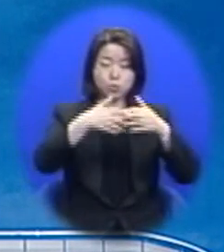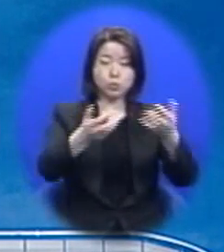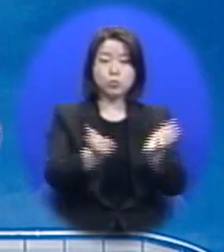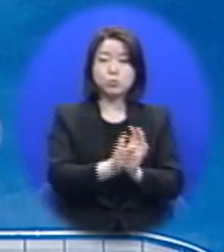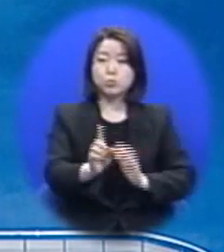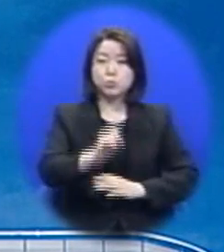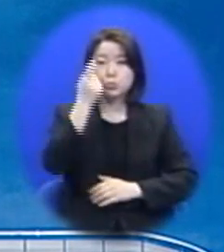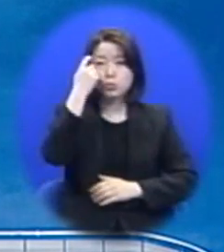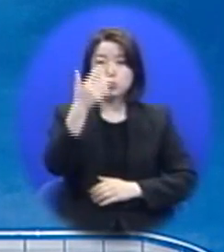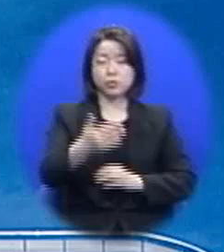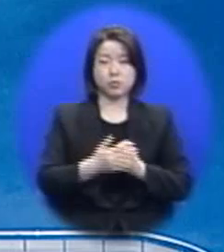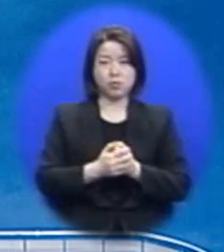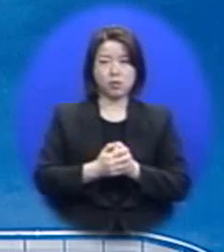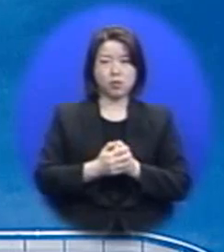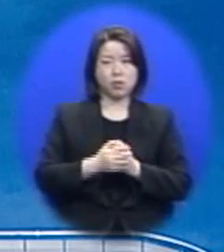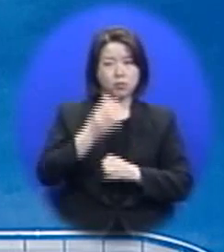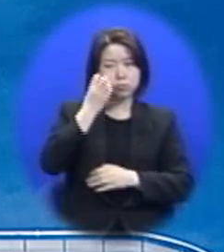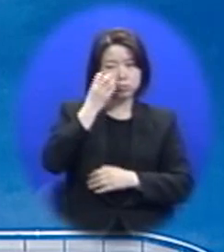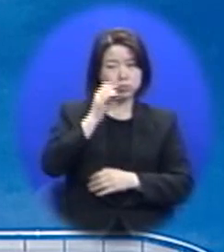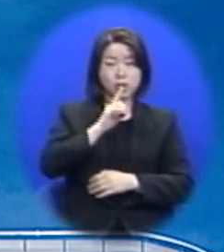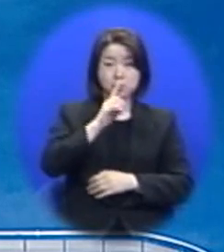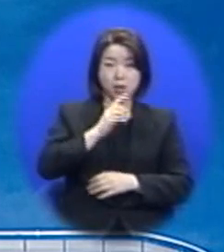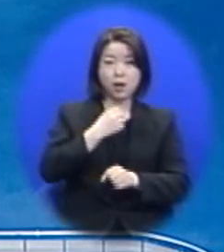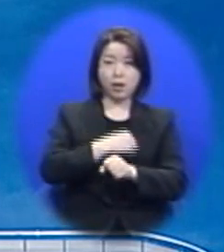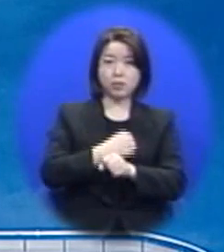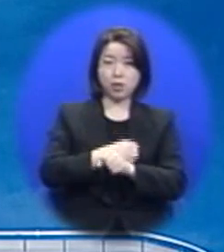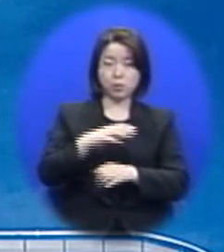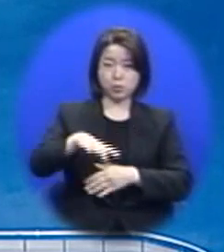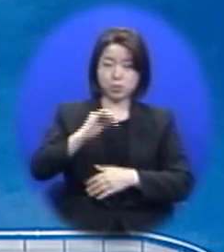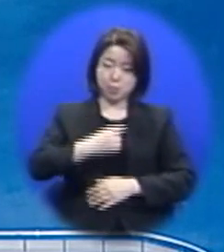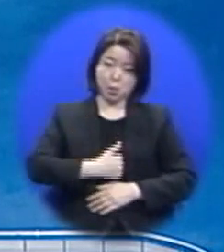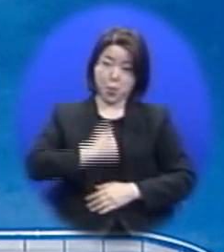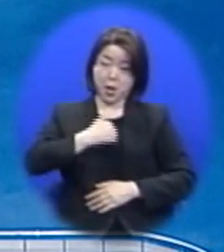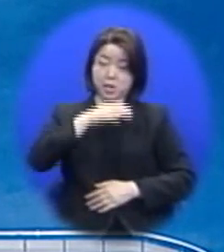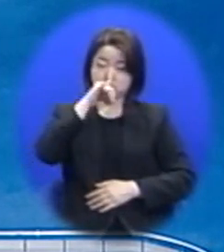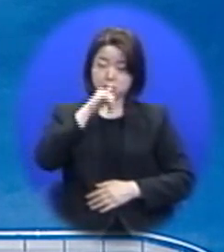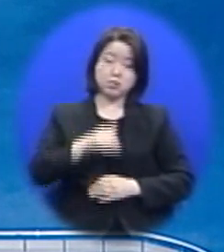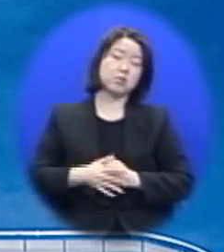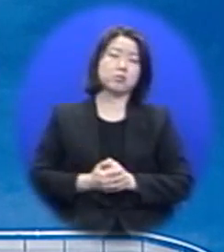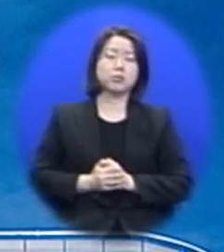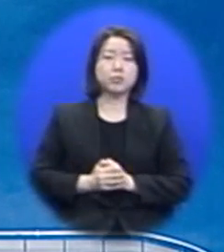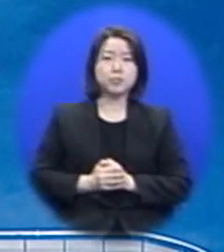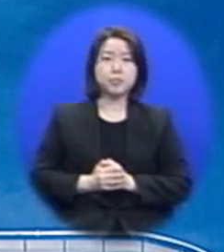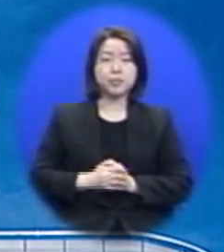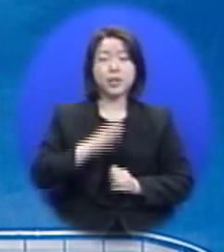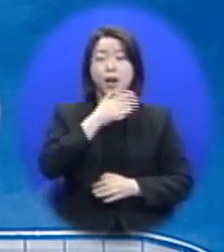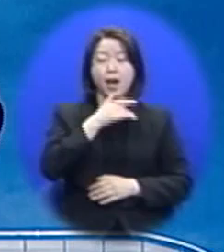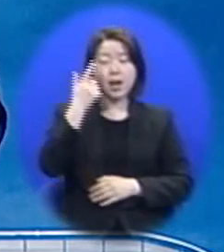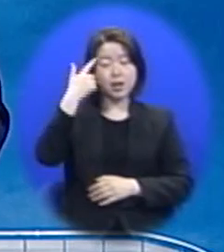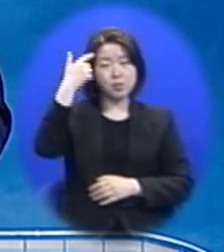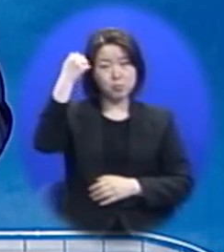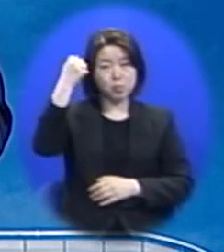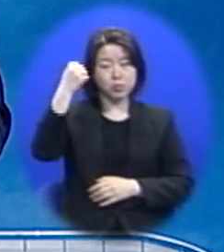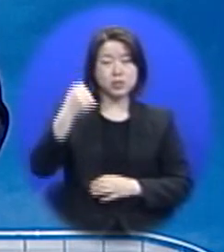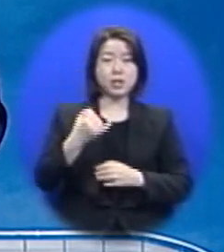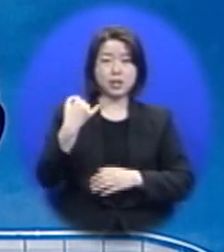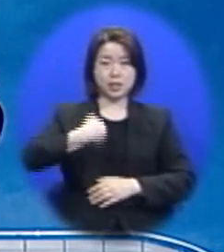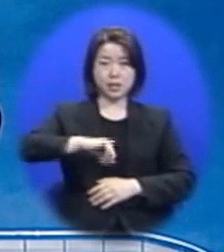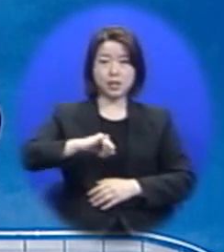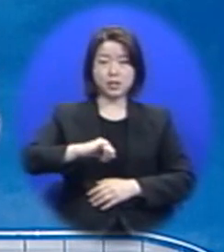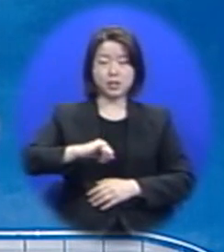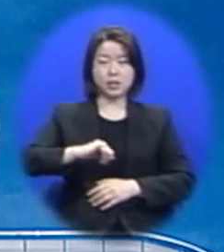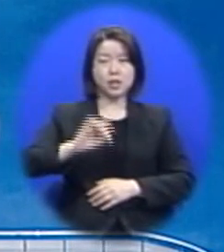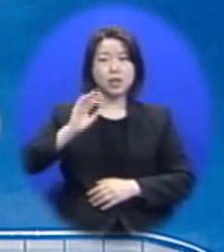철도 없는 말을 한다고 처음에는 화가 났었지만 아 목사 딸이 되어서